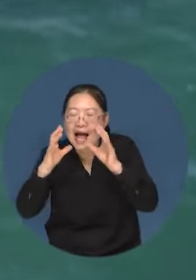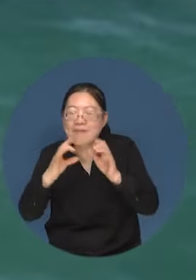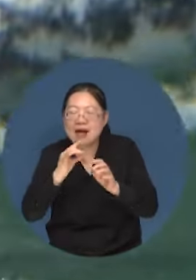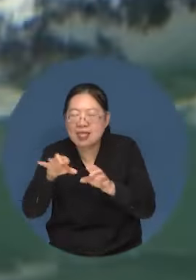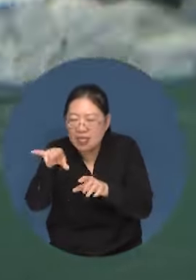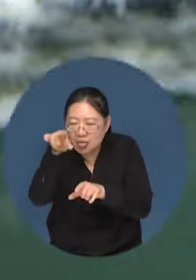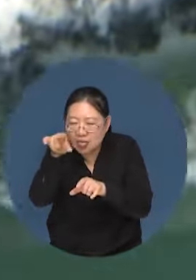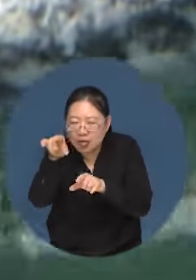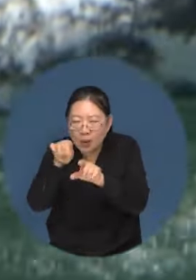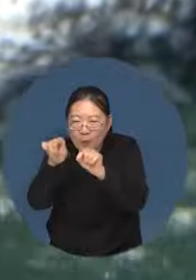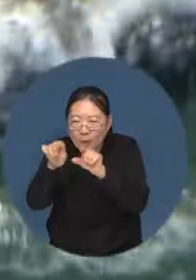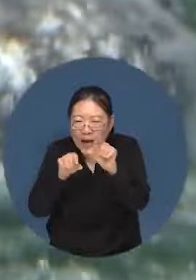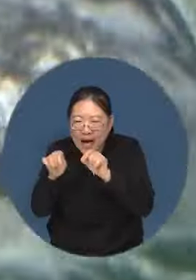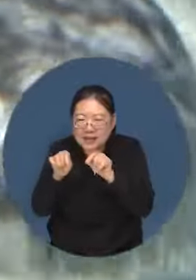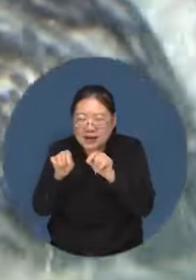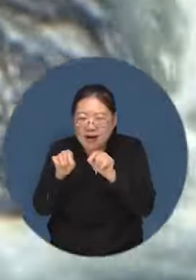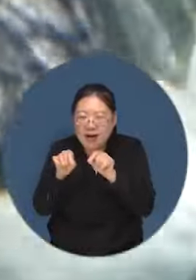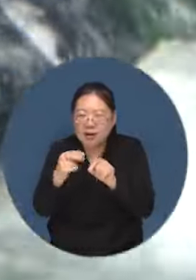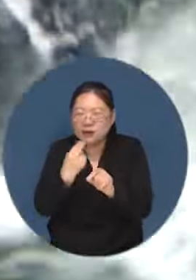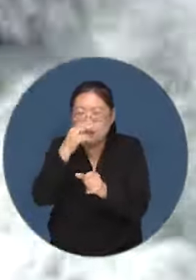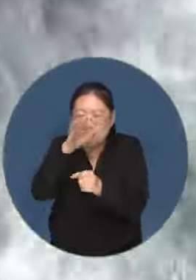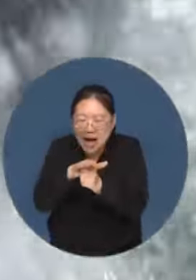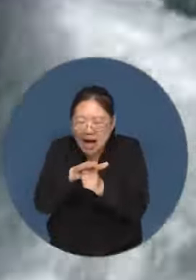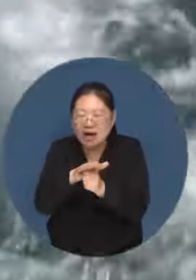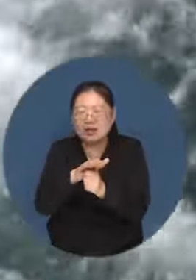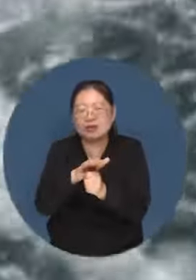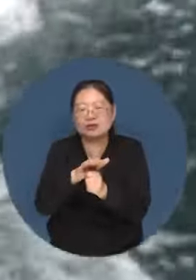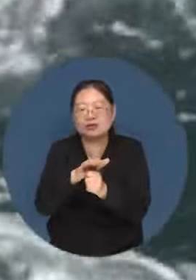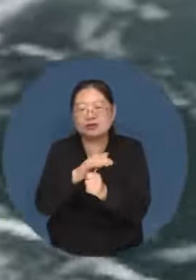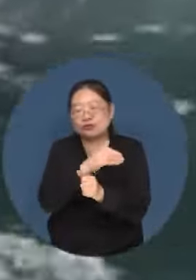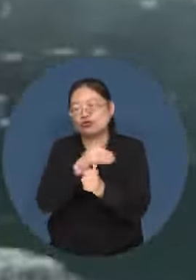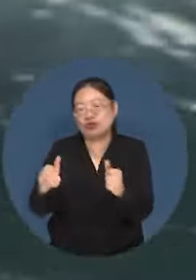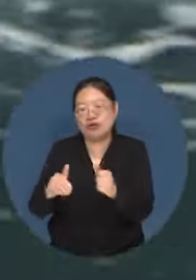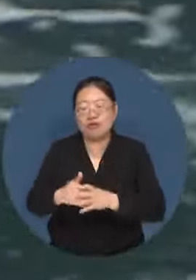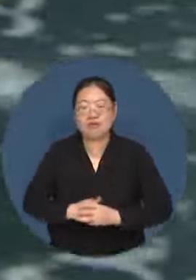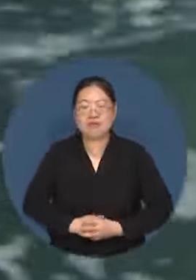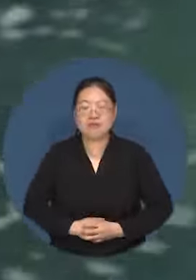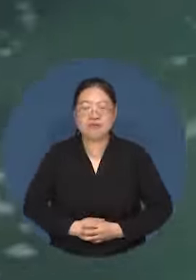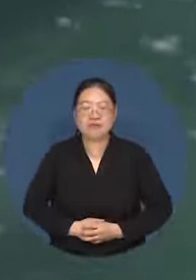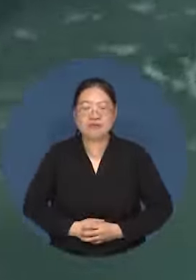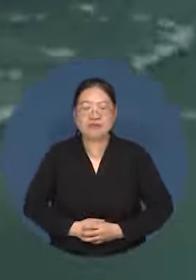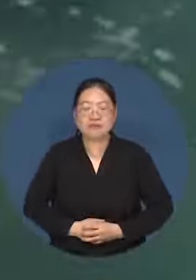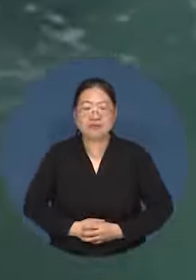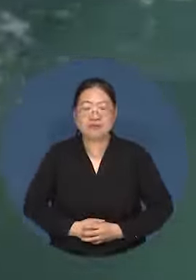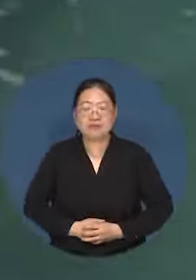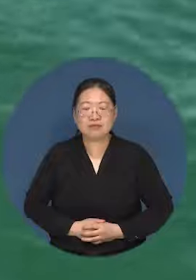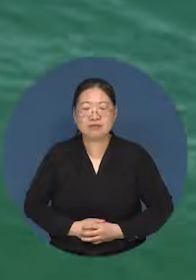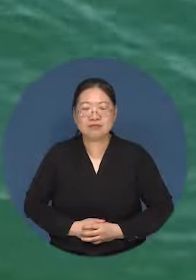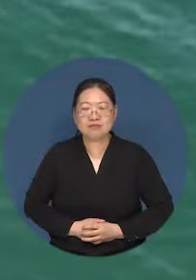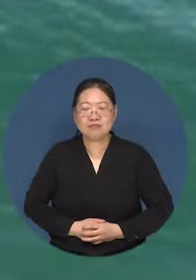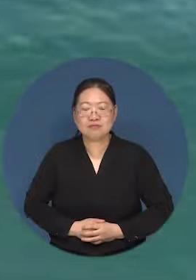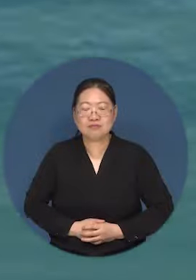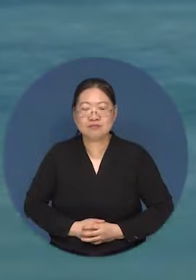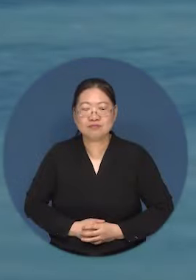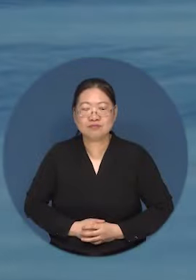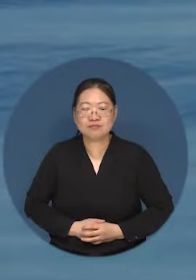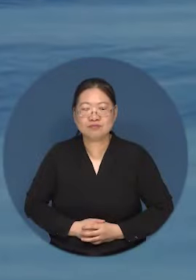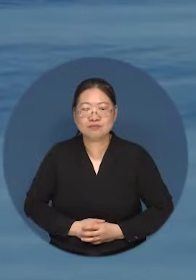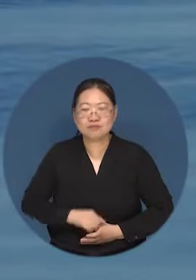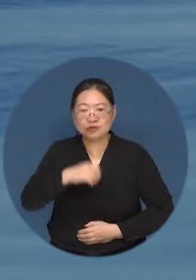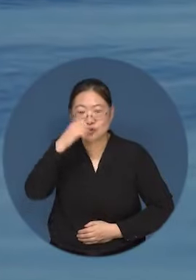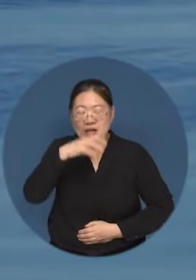골라서 식사시킵니다. 맞아요, 맞아요. 식사를 시켜요. 그래서 새끼를 이제 죽이고 난 다음에 그냥